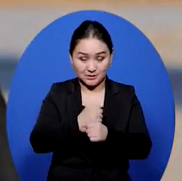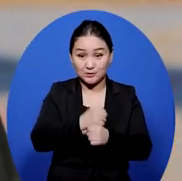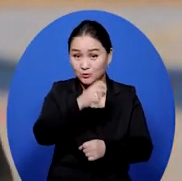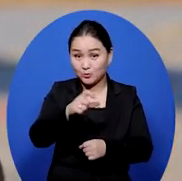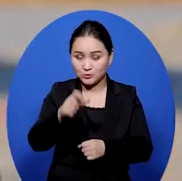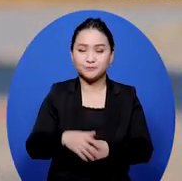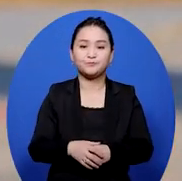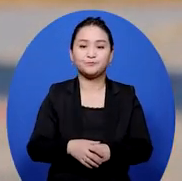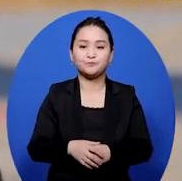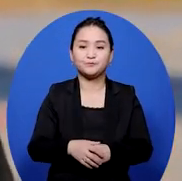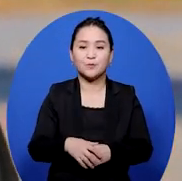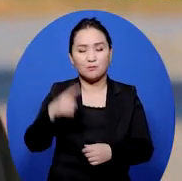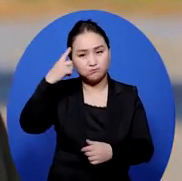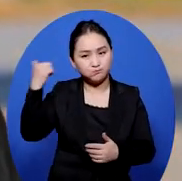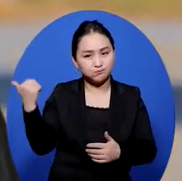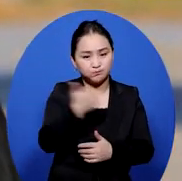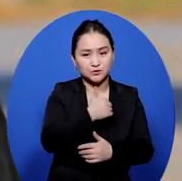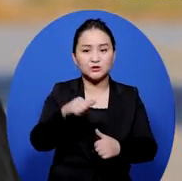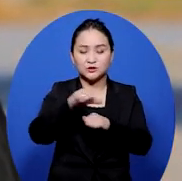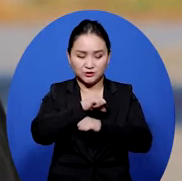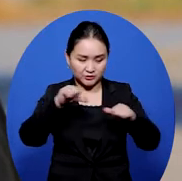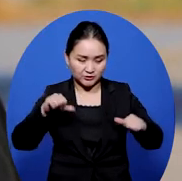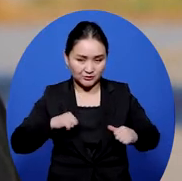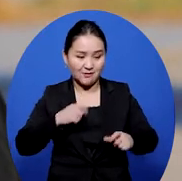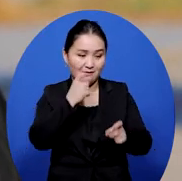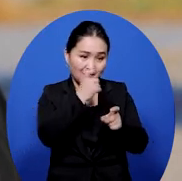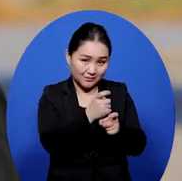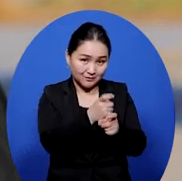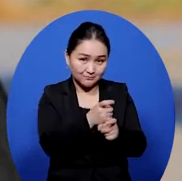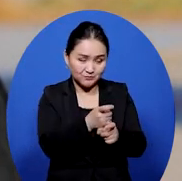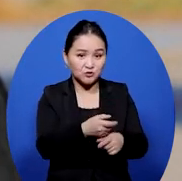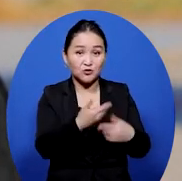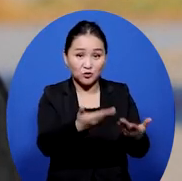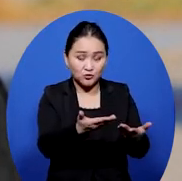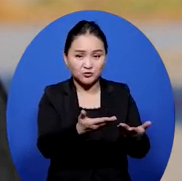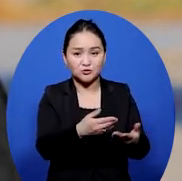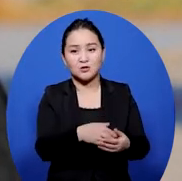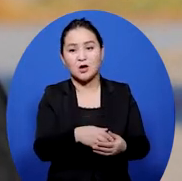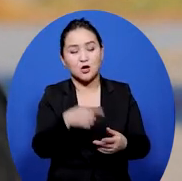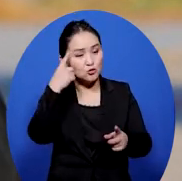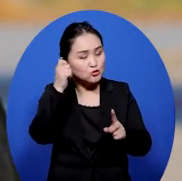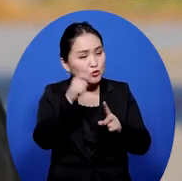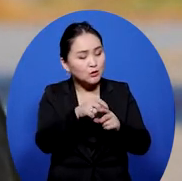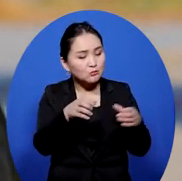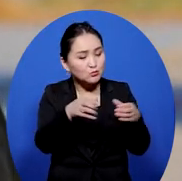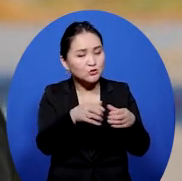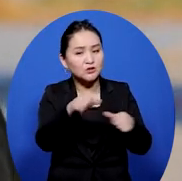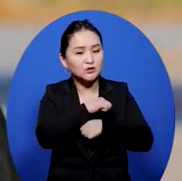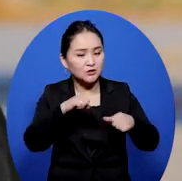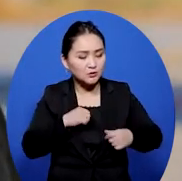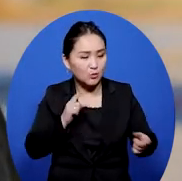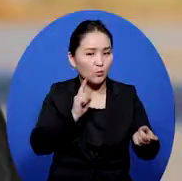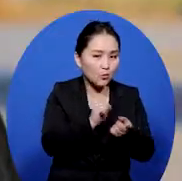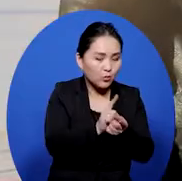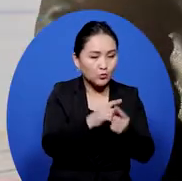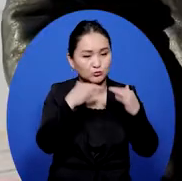байгаа. А нөгөө талаасаа бид нэс өдөр болгон иргэдтэй энэ халамж авч байгаа иргэд халамж хөтгөстэй зөвлөлд бүлгийн иргэдтэй бол өдөр тутам одоо